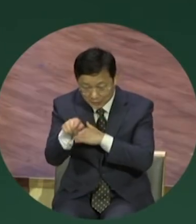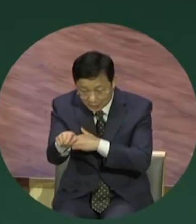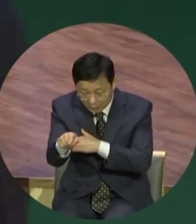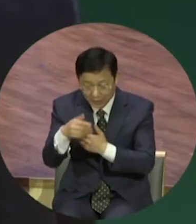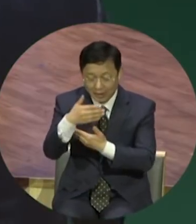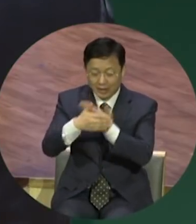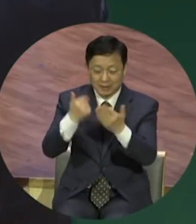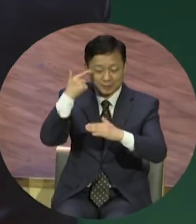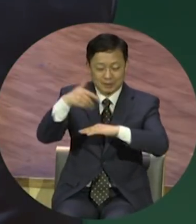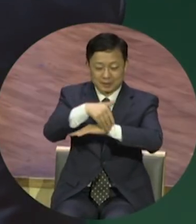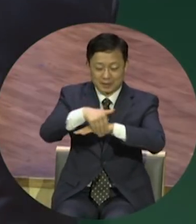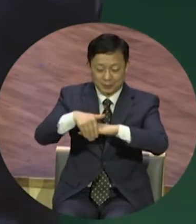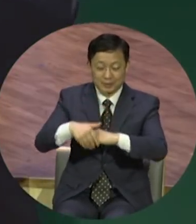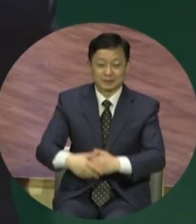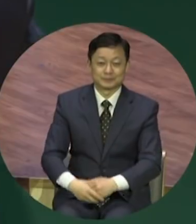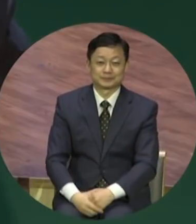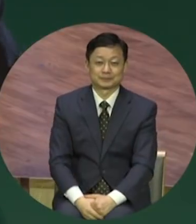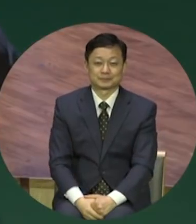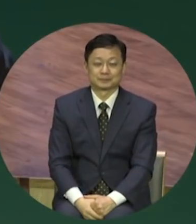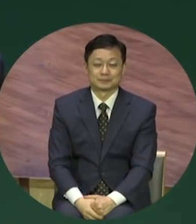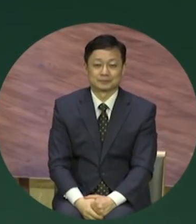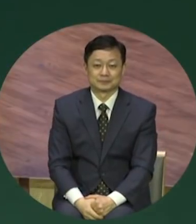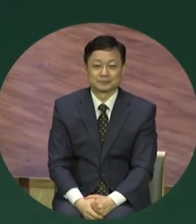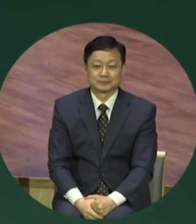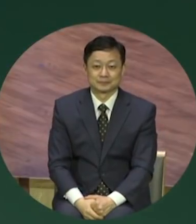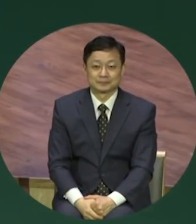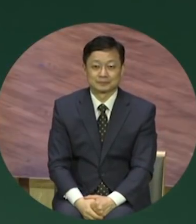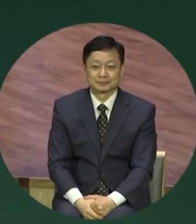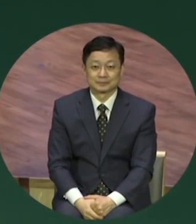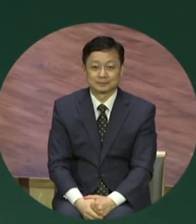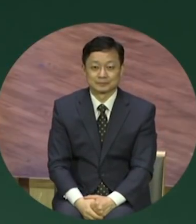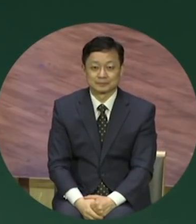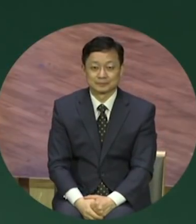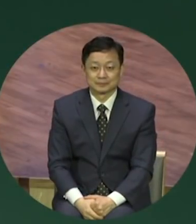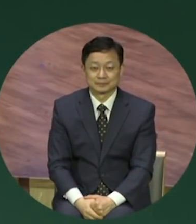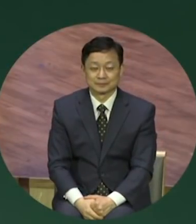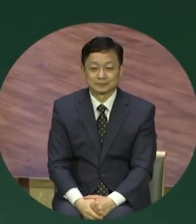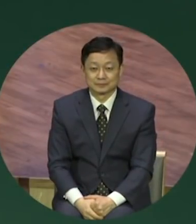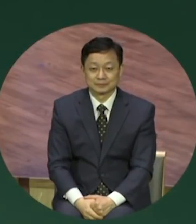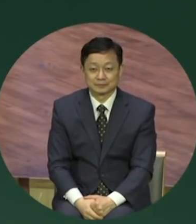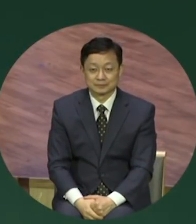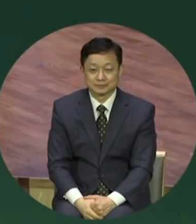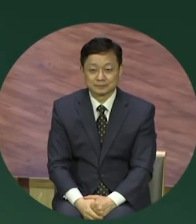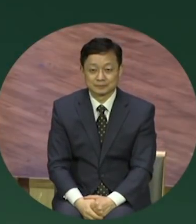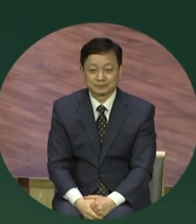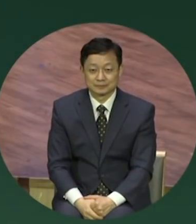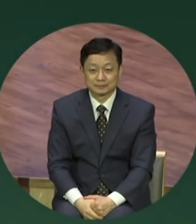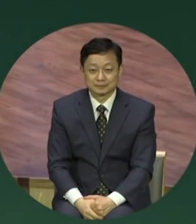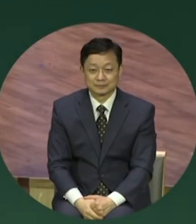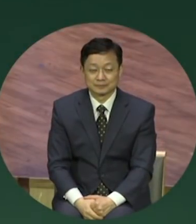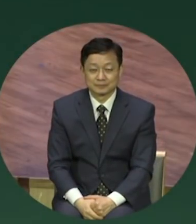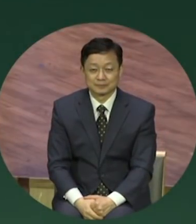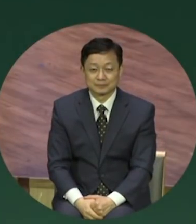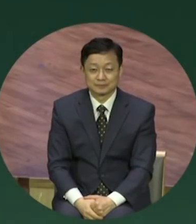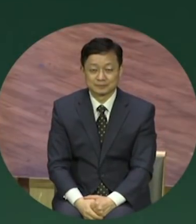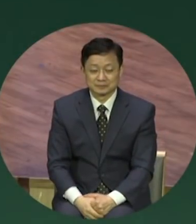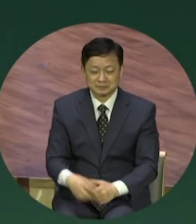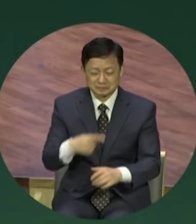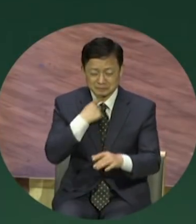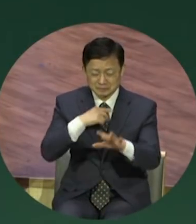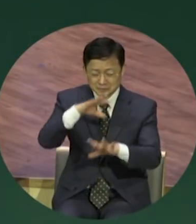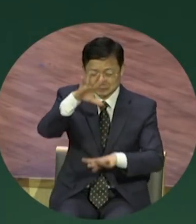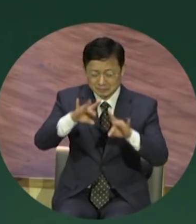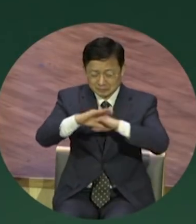Exodus is God's plan. 그렇죠? Isn't that so? 뭐라고 원망합니까? Why would we resort to grumbling and falling into resentment?